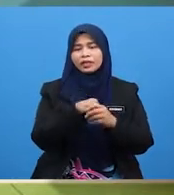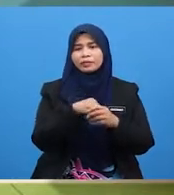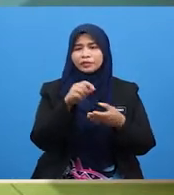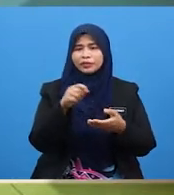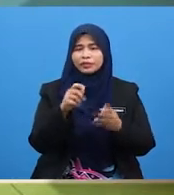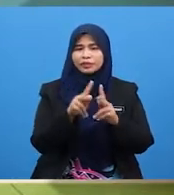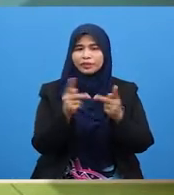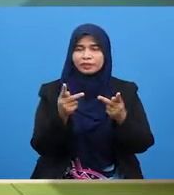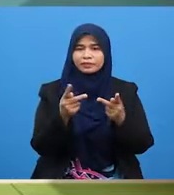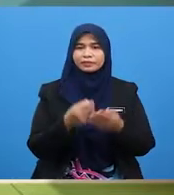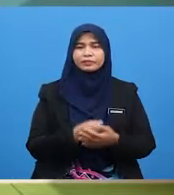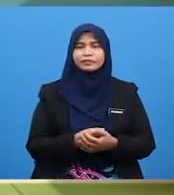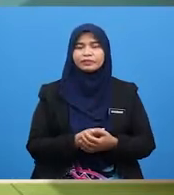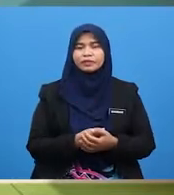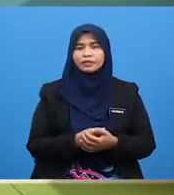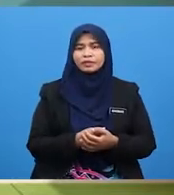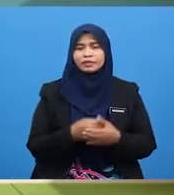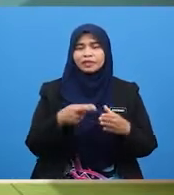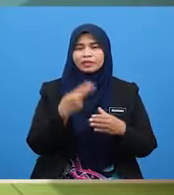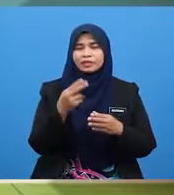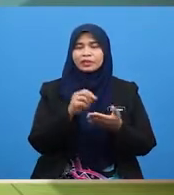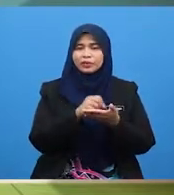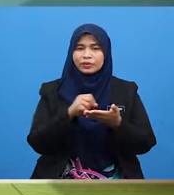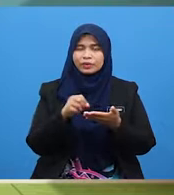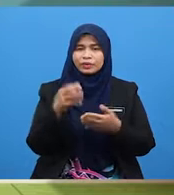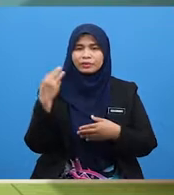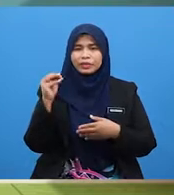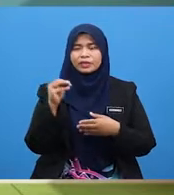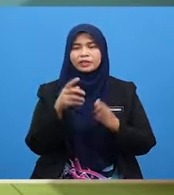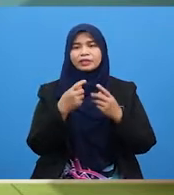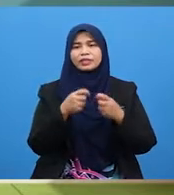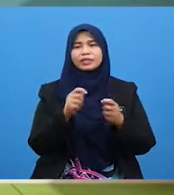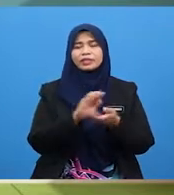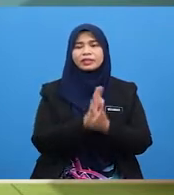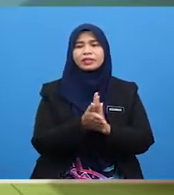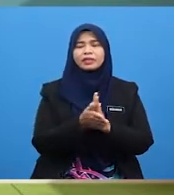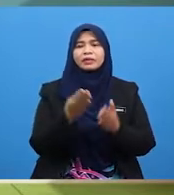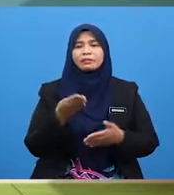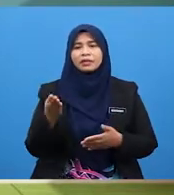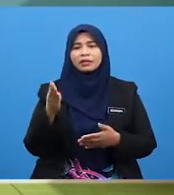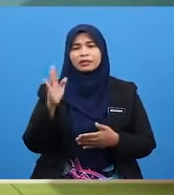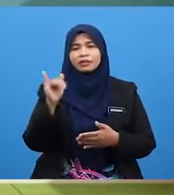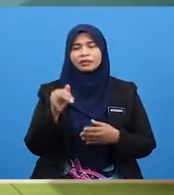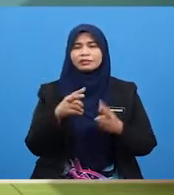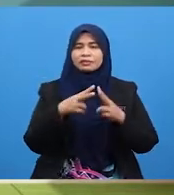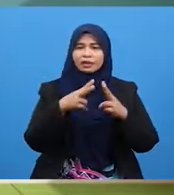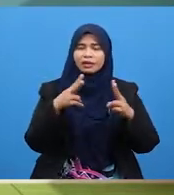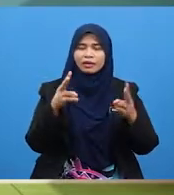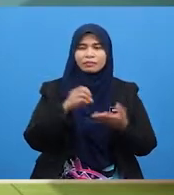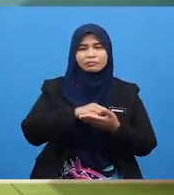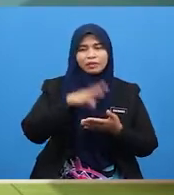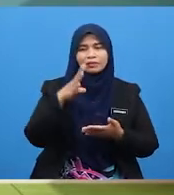kitab. Hasil karya mereka telah menjadi bahan yang tidak ternilai dalam